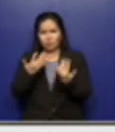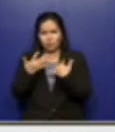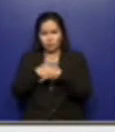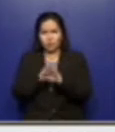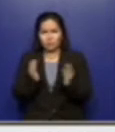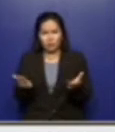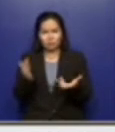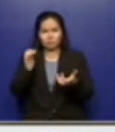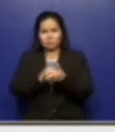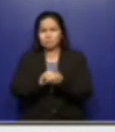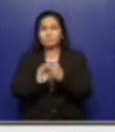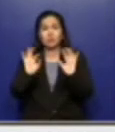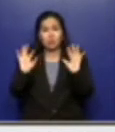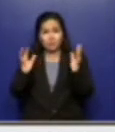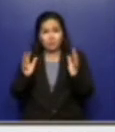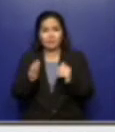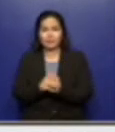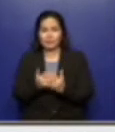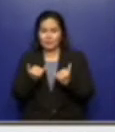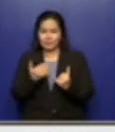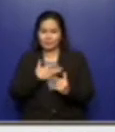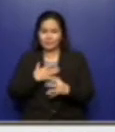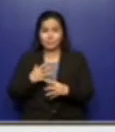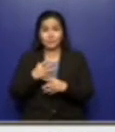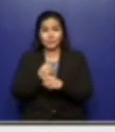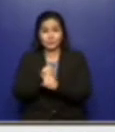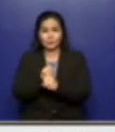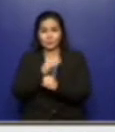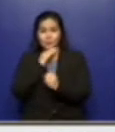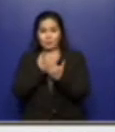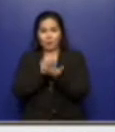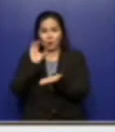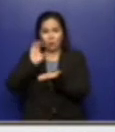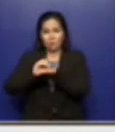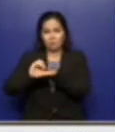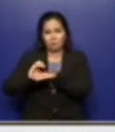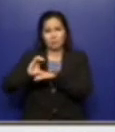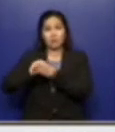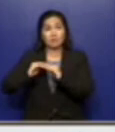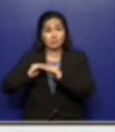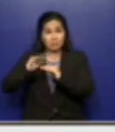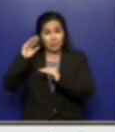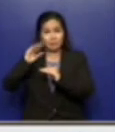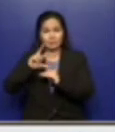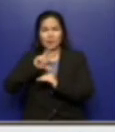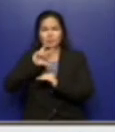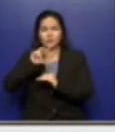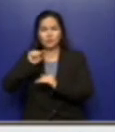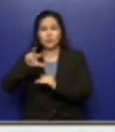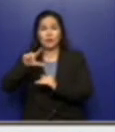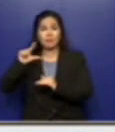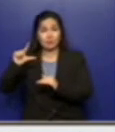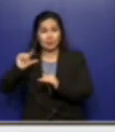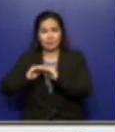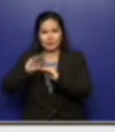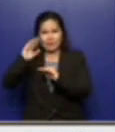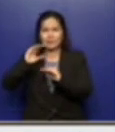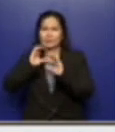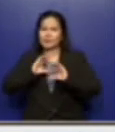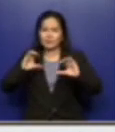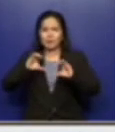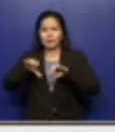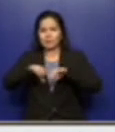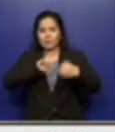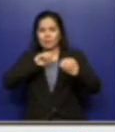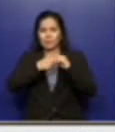ฉะนั้นแล้วดิฉันต้องขอโดยสรุปว่าต่อให้งบประมาณมากกว่านี้รัฐบาลก็ไม่สามารถที่จะแก้ไขปัญหานี้